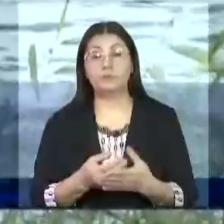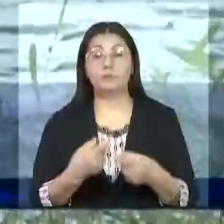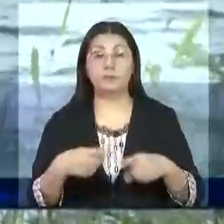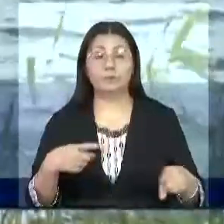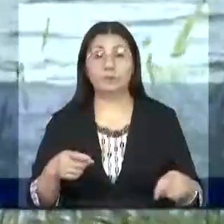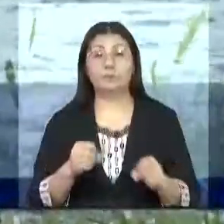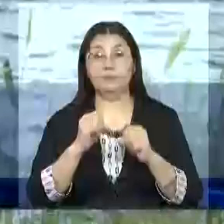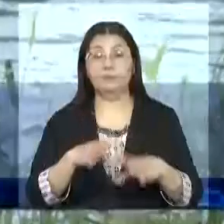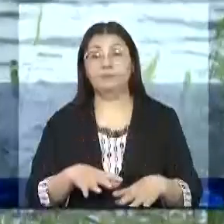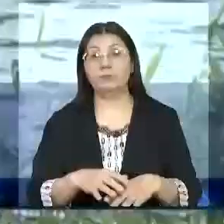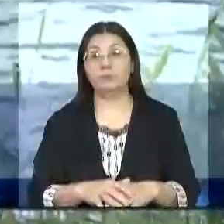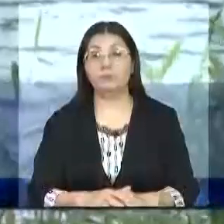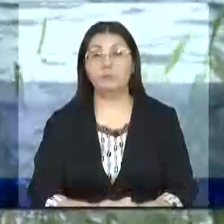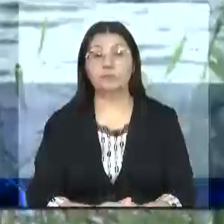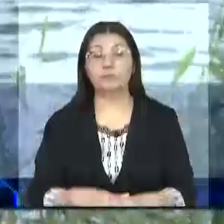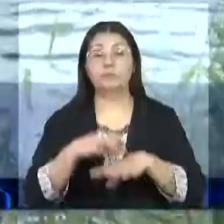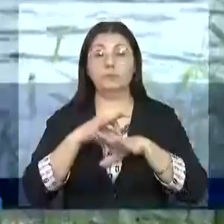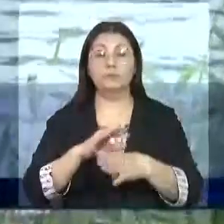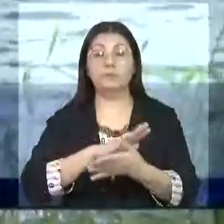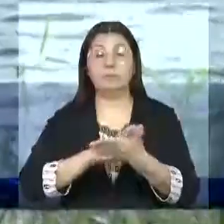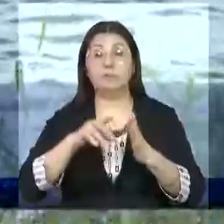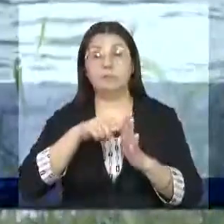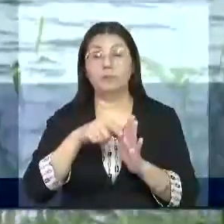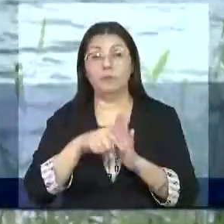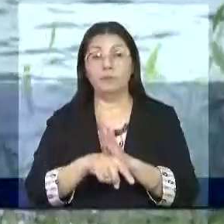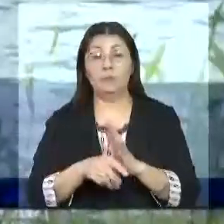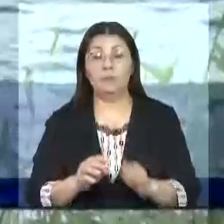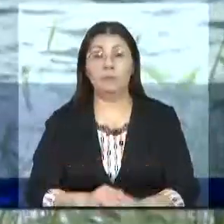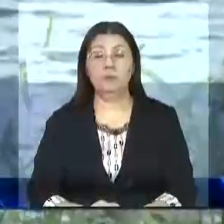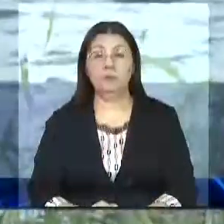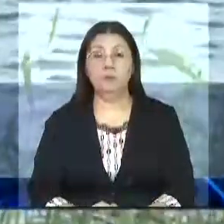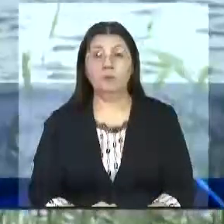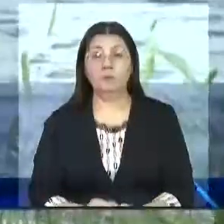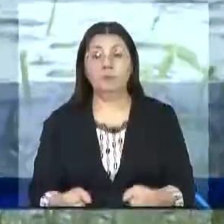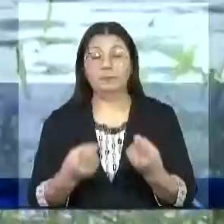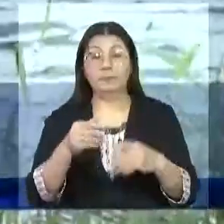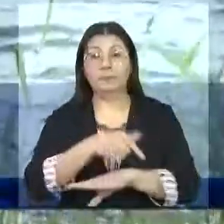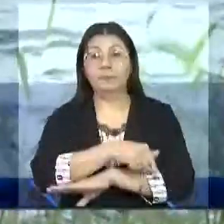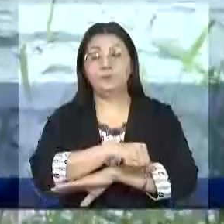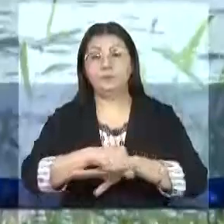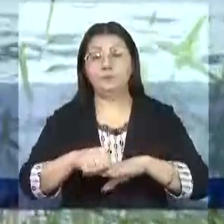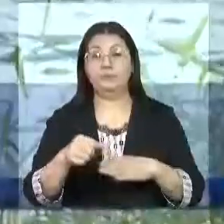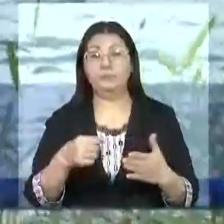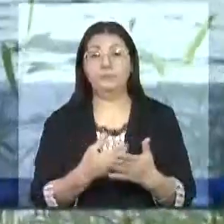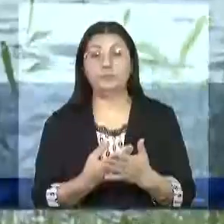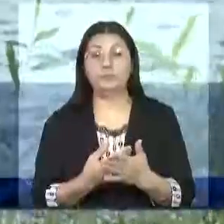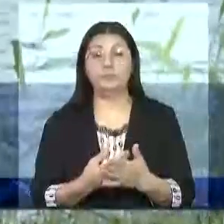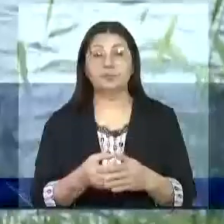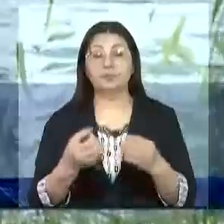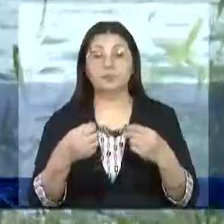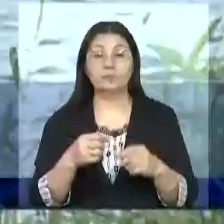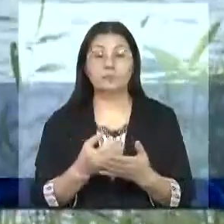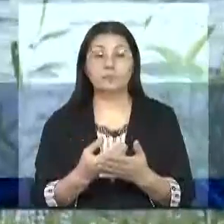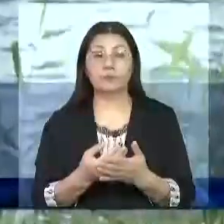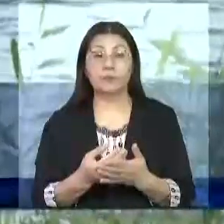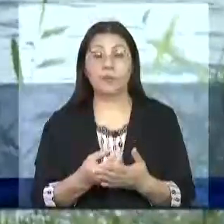разных. Вот проводится, то есть, очистка дна и определение границ. То есть до определенных стандартов, где можно купаться.